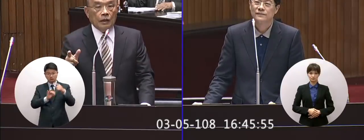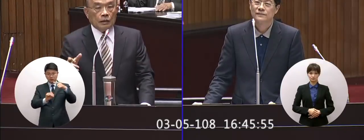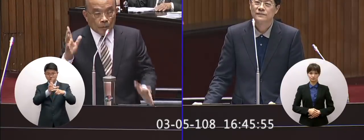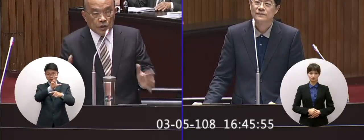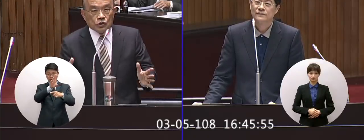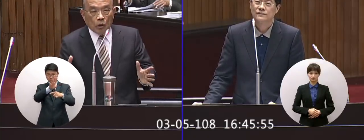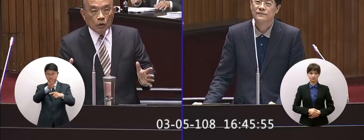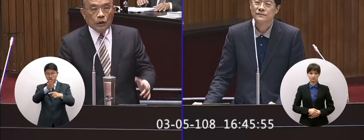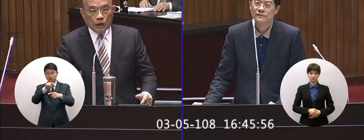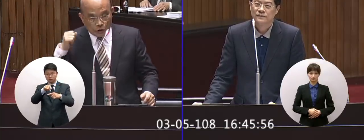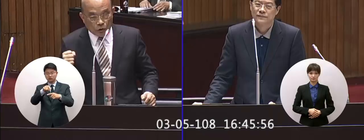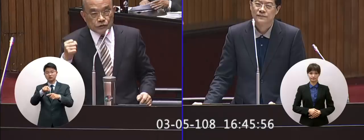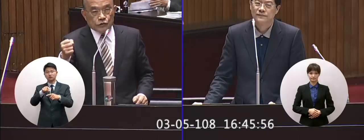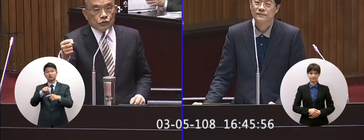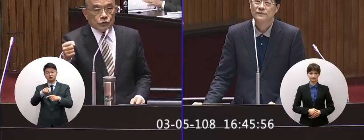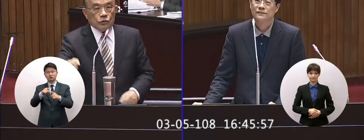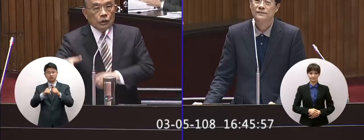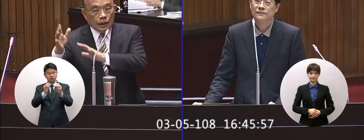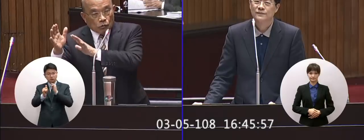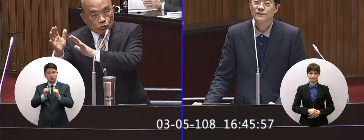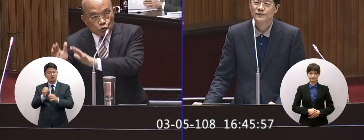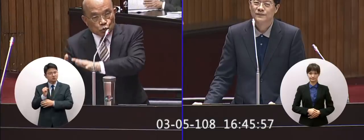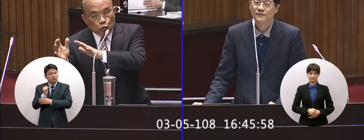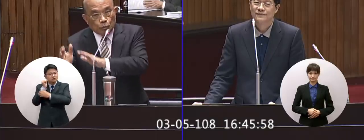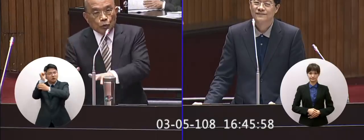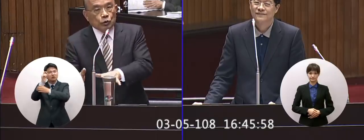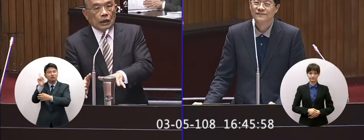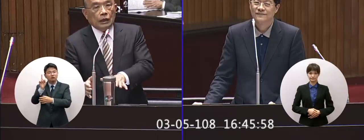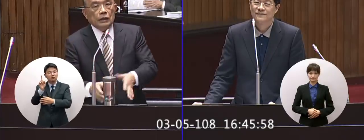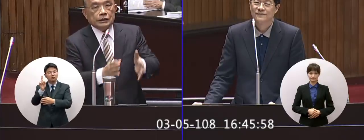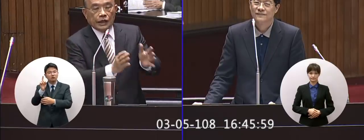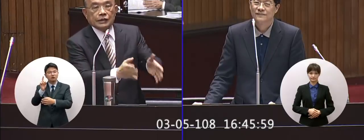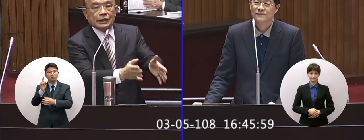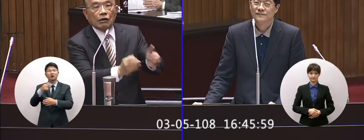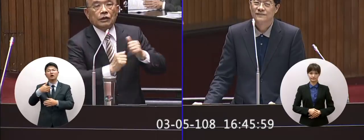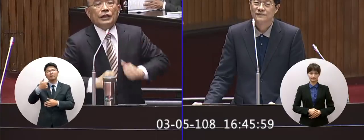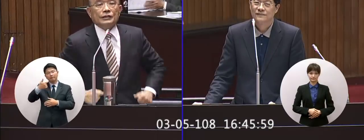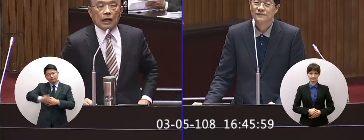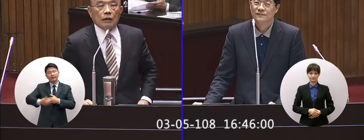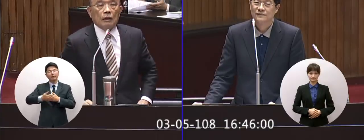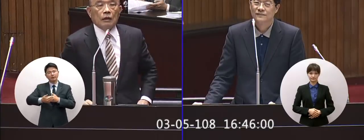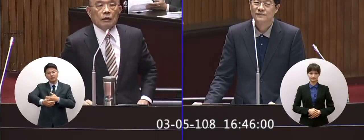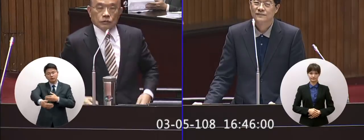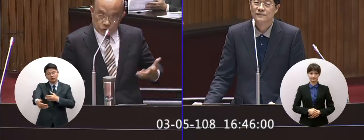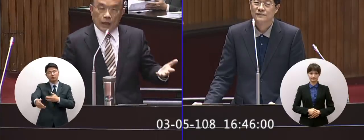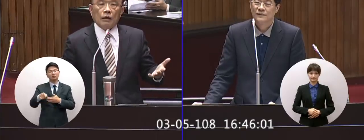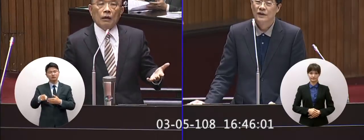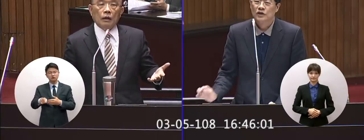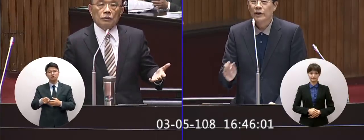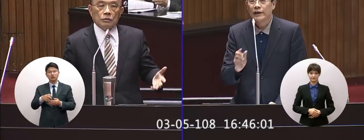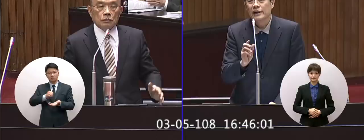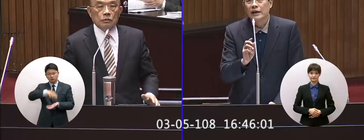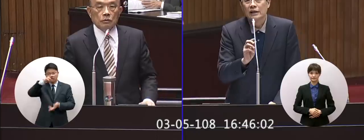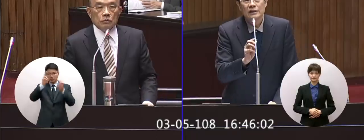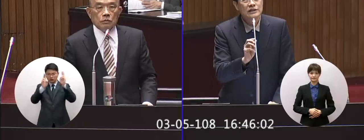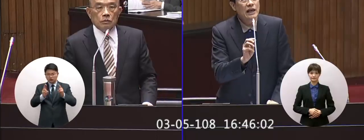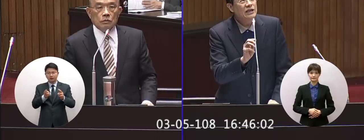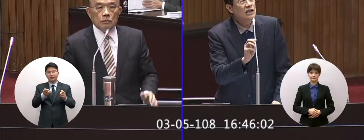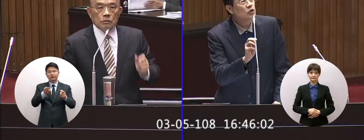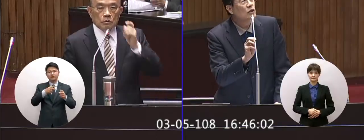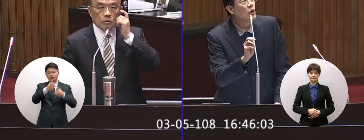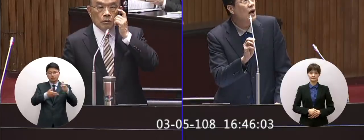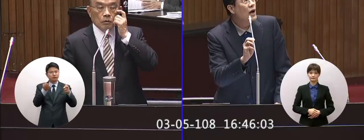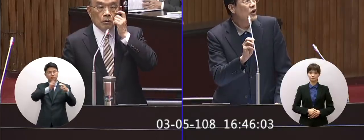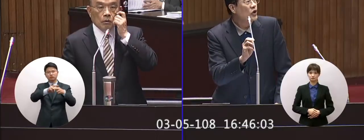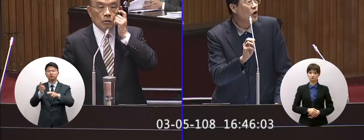74%的民众也都支持要逐步的减少核电厂，是这样。 所以，既